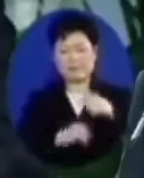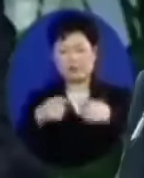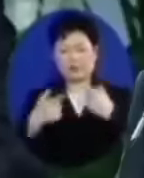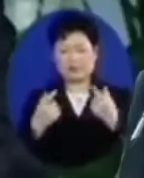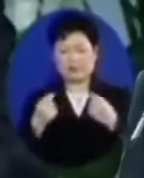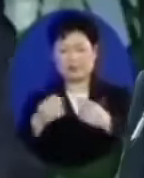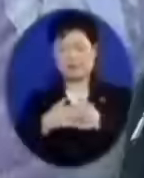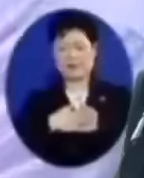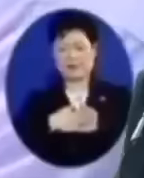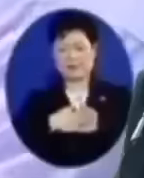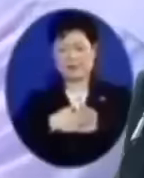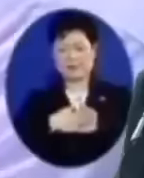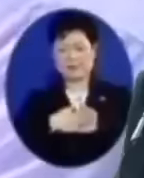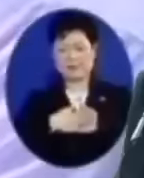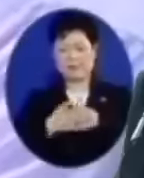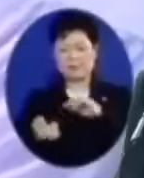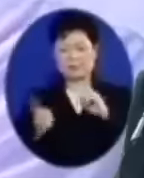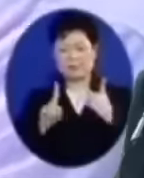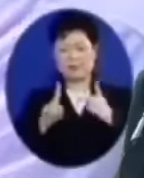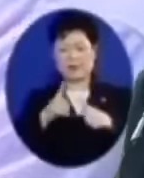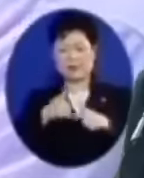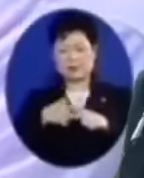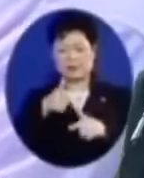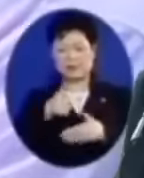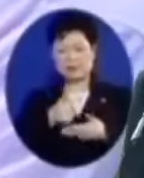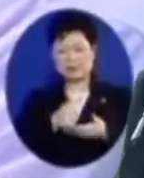내가 부활하신 예수님을